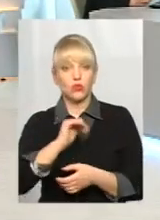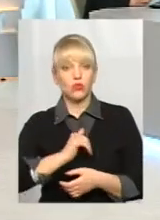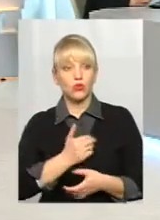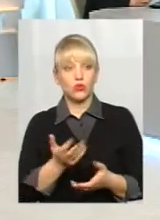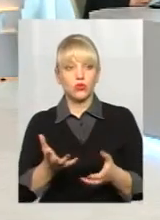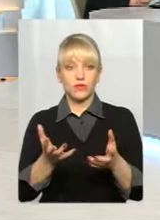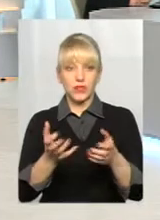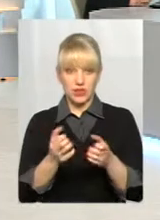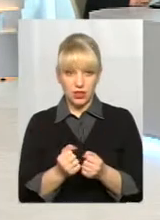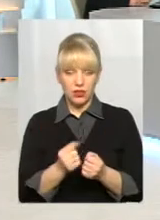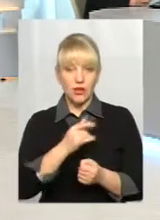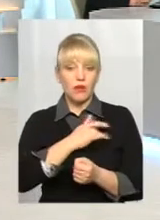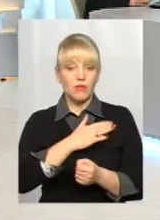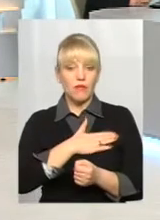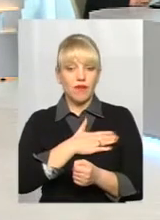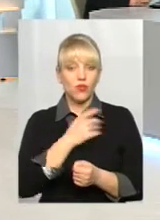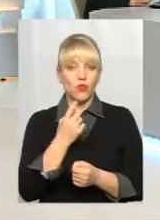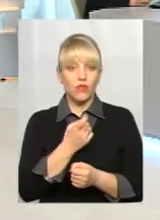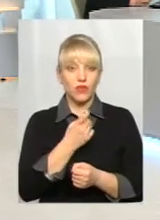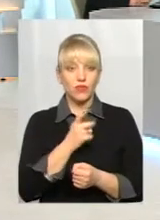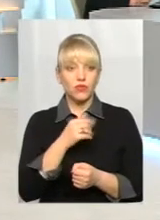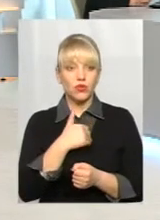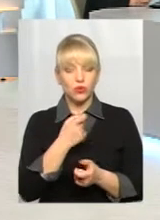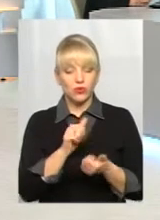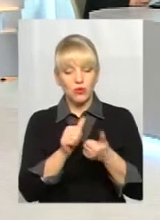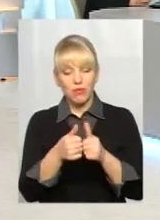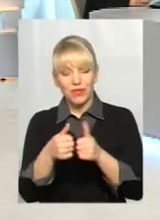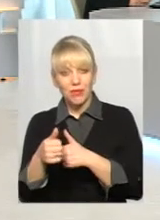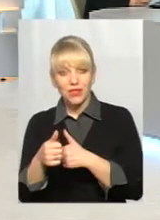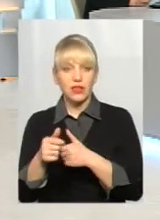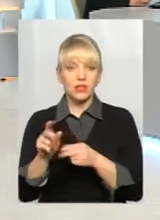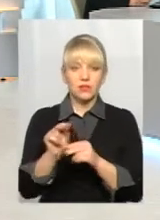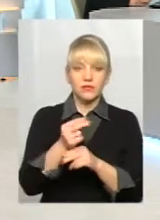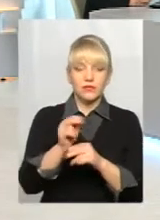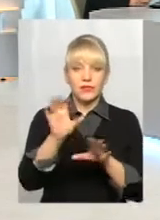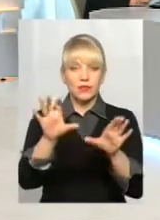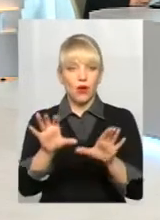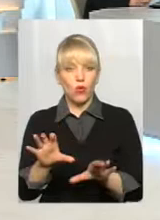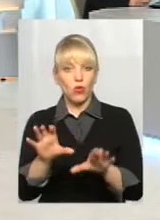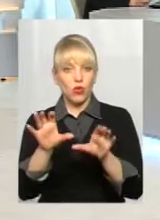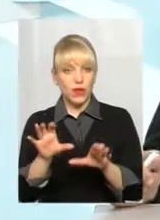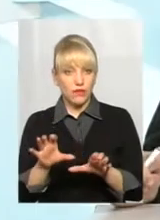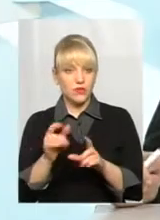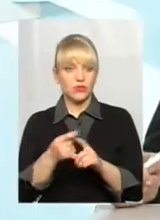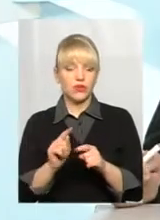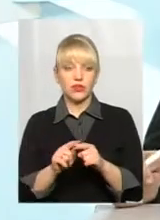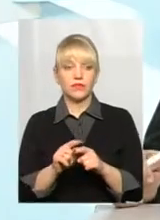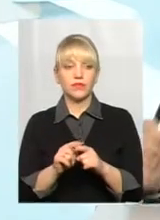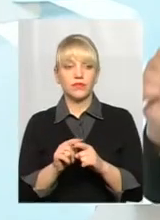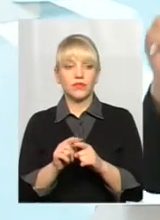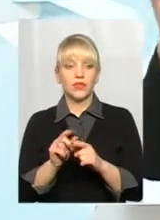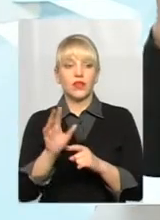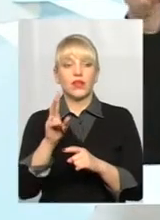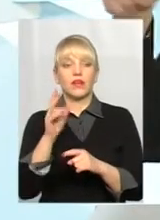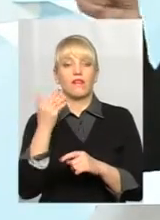в концесію, в приватну владу, ну там вони хочуть ще підмінити, трошки підрихтувати законодавство України, воно не зовсім дозволяє. Але